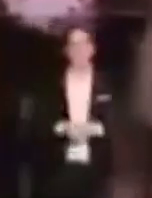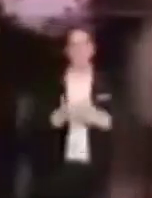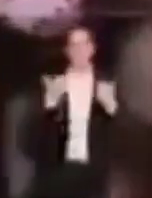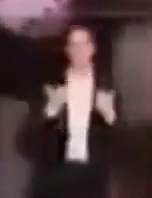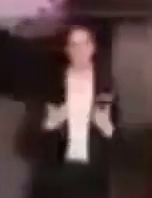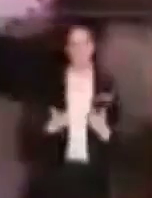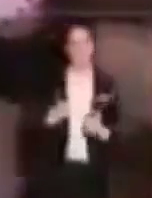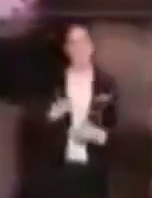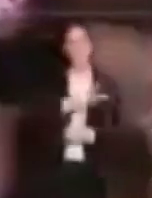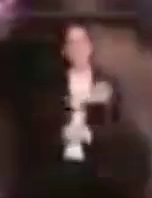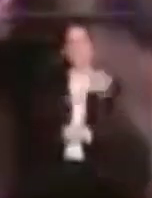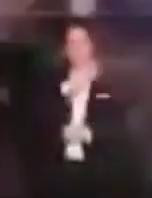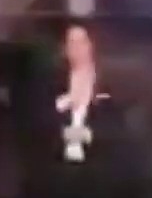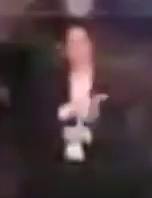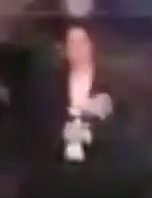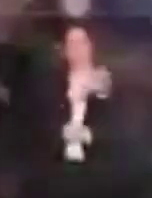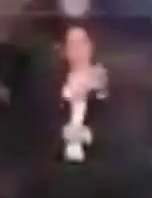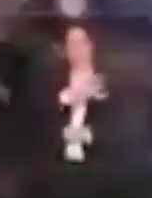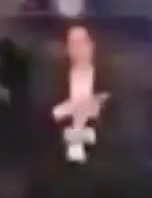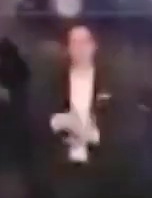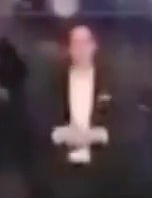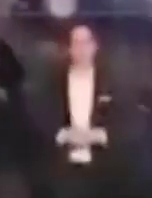نمی خواهیم.